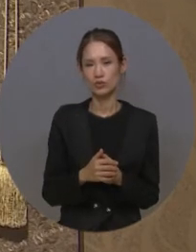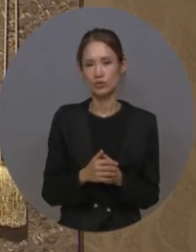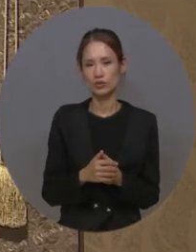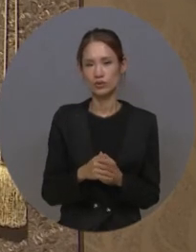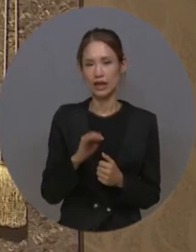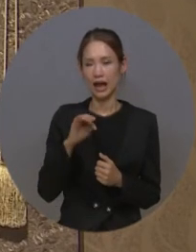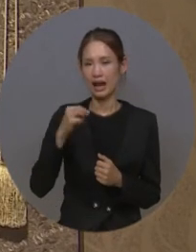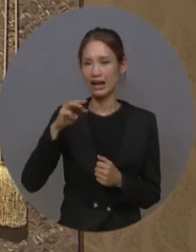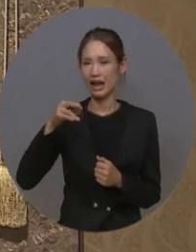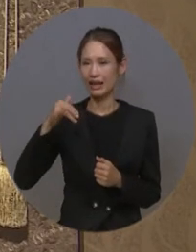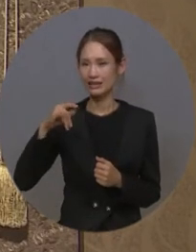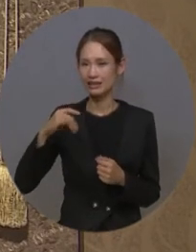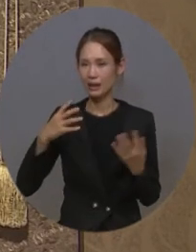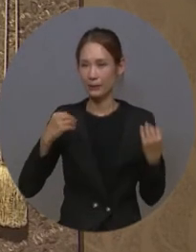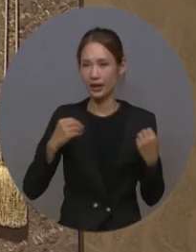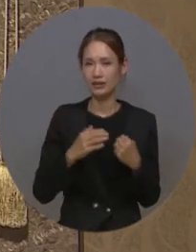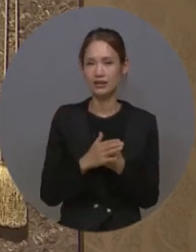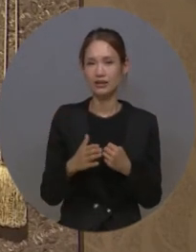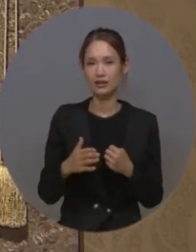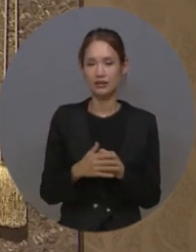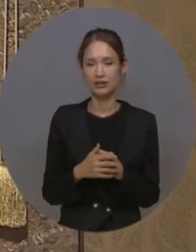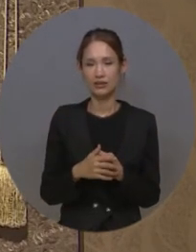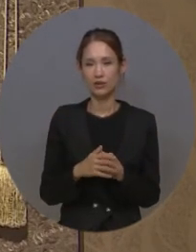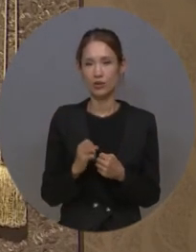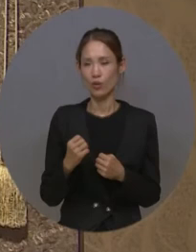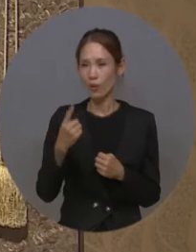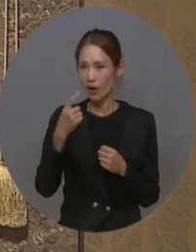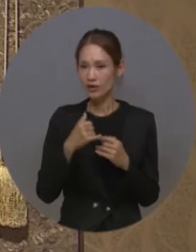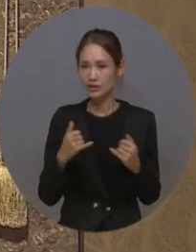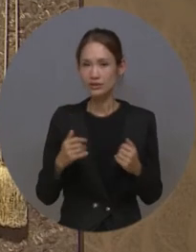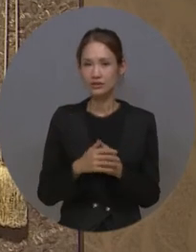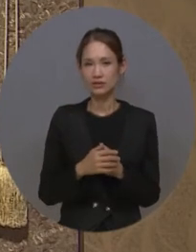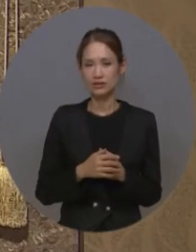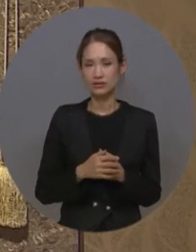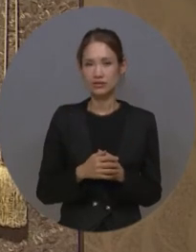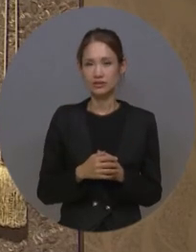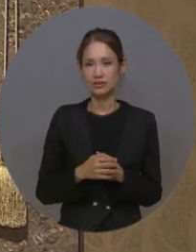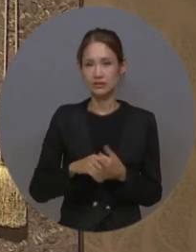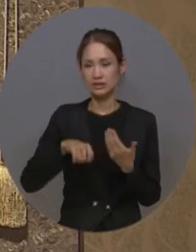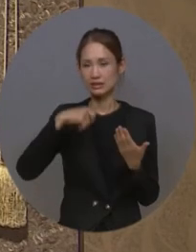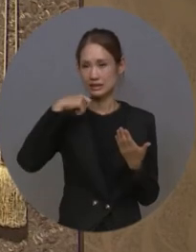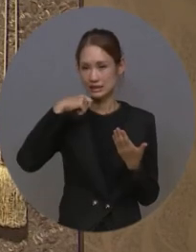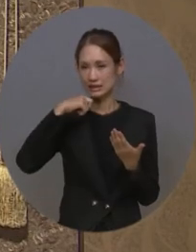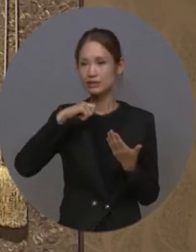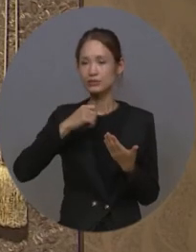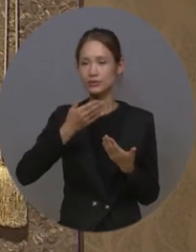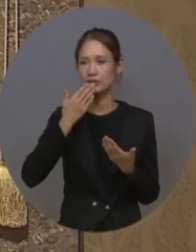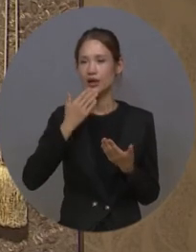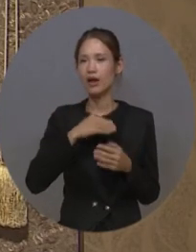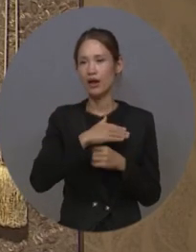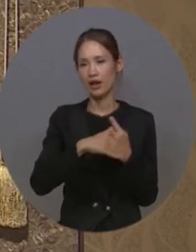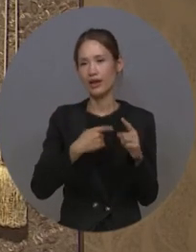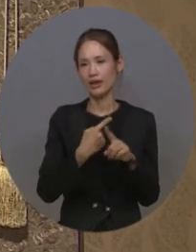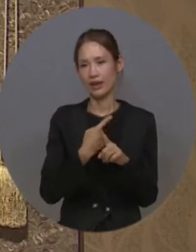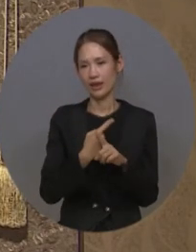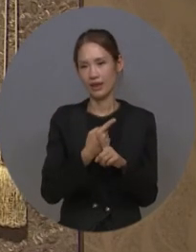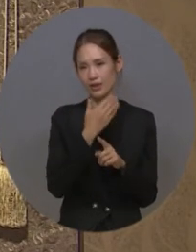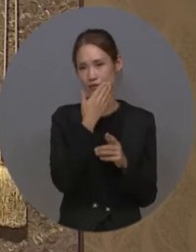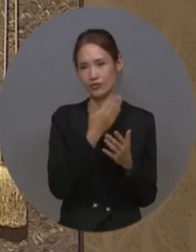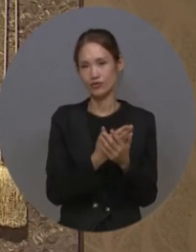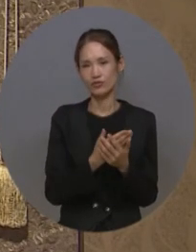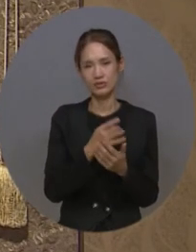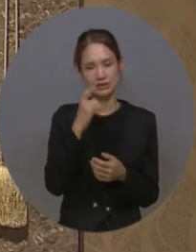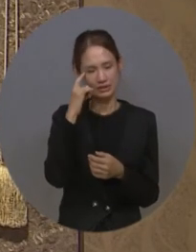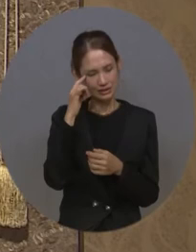알레르기들이 많기 때문에 네. 알레르기원들. 그다음에 이 음식에서 되게 중요하거든요. 신경 쓸 거 참